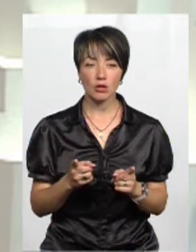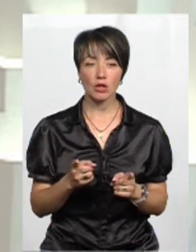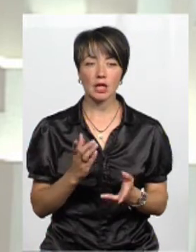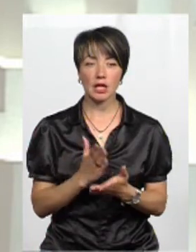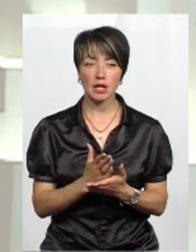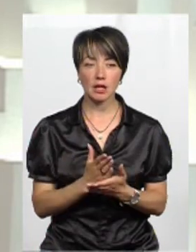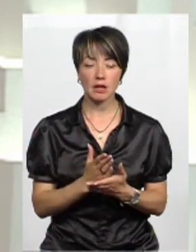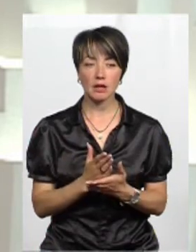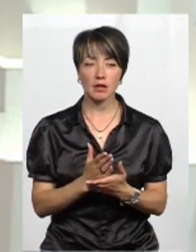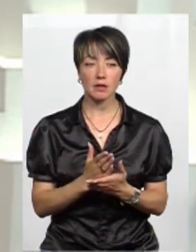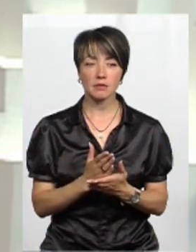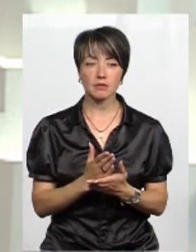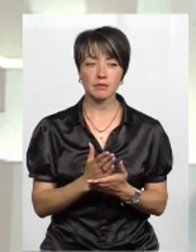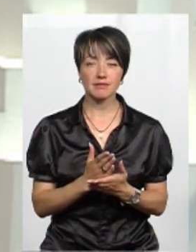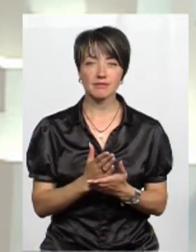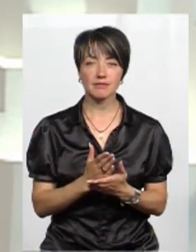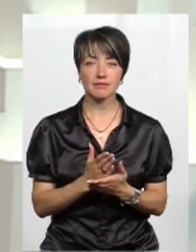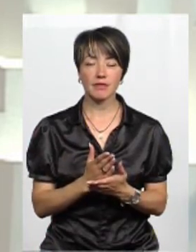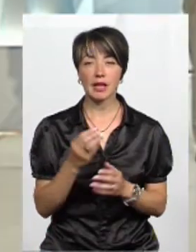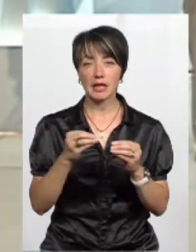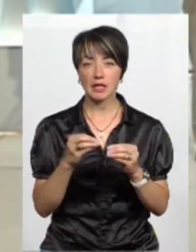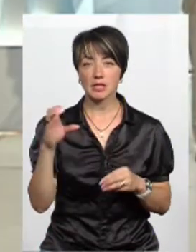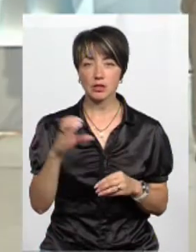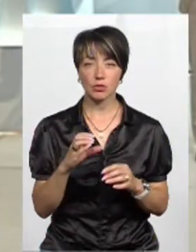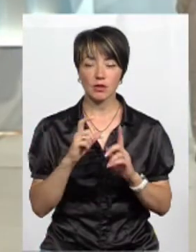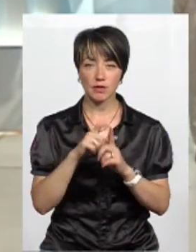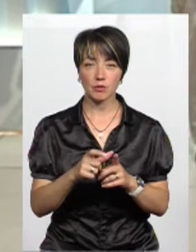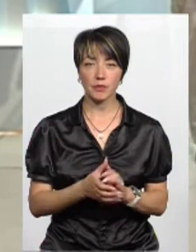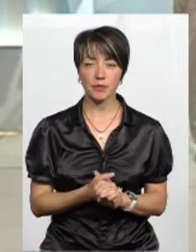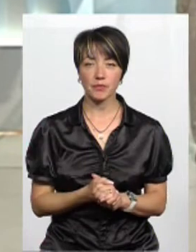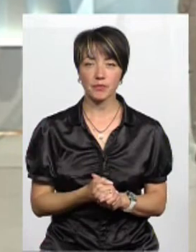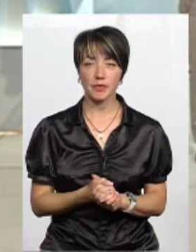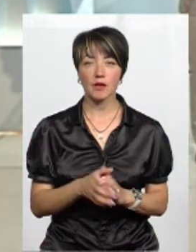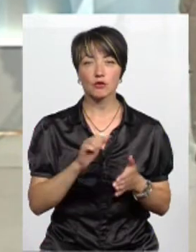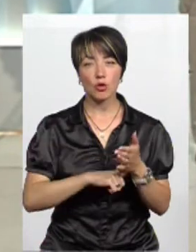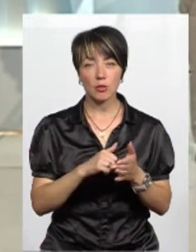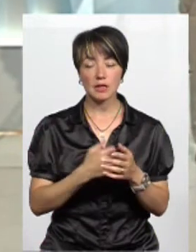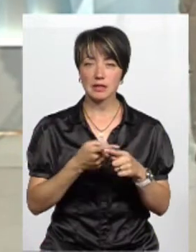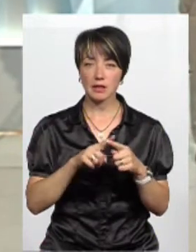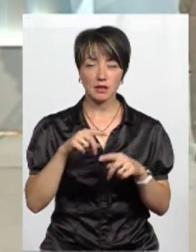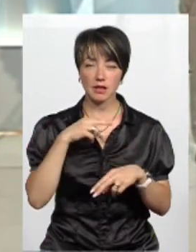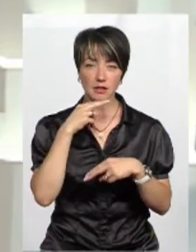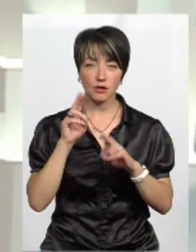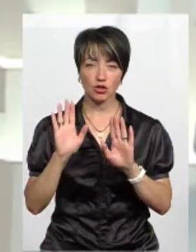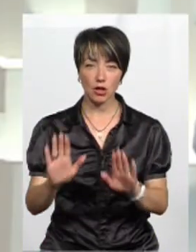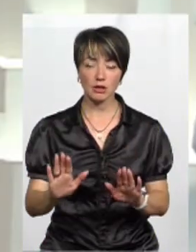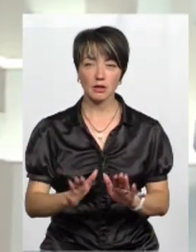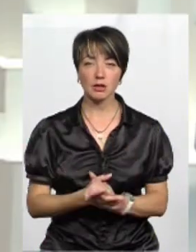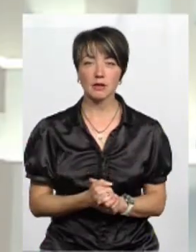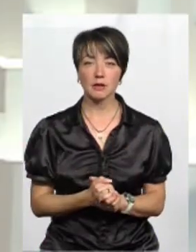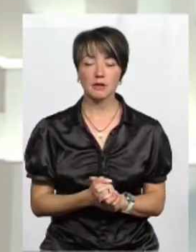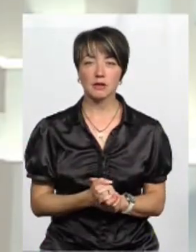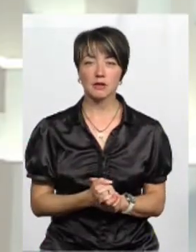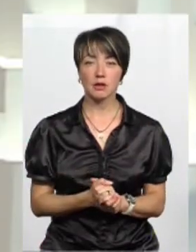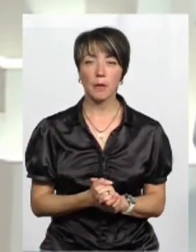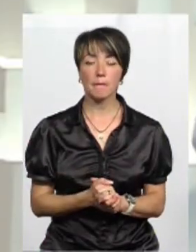звичайно, є... Ну, 10 секунд для відповіді. Чи в цьому причина, чи на це можна не зважати?